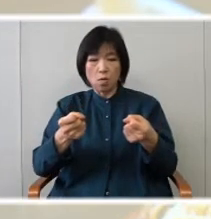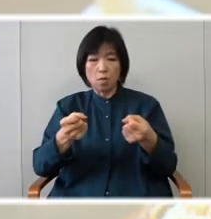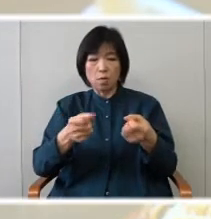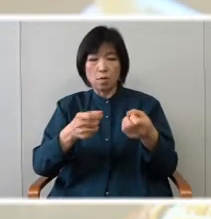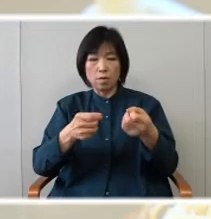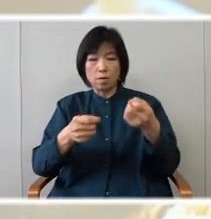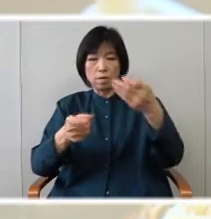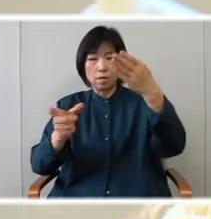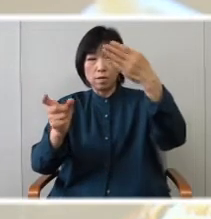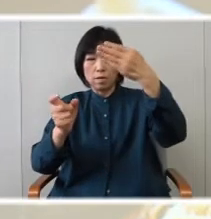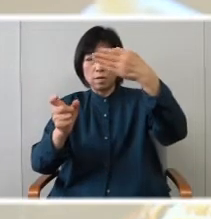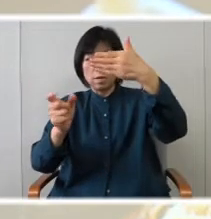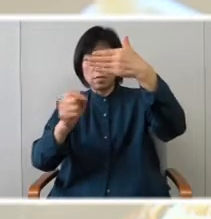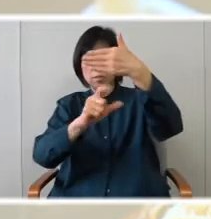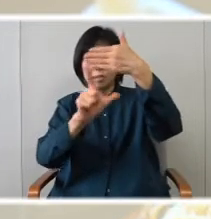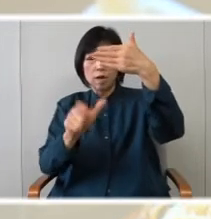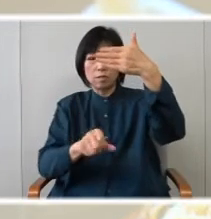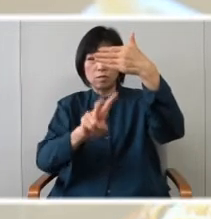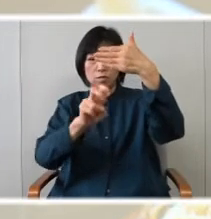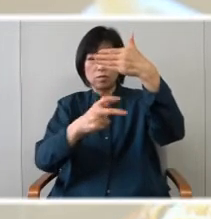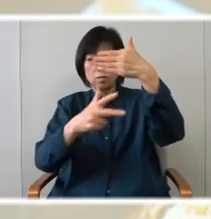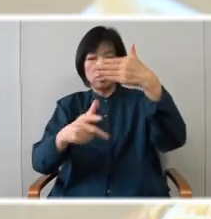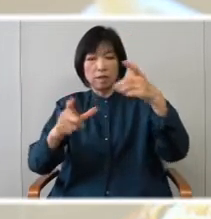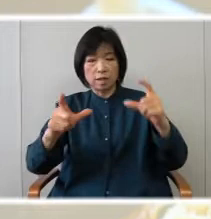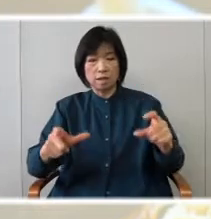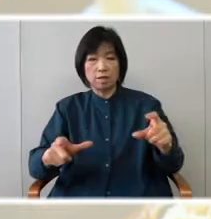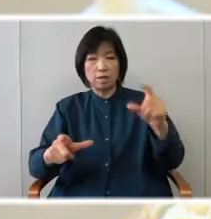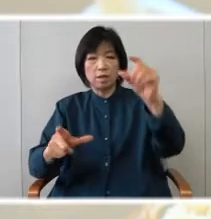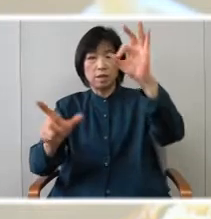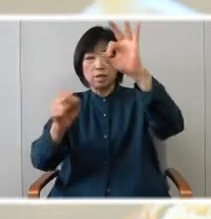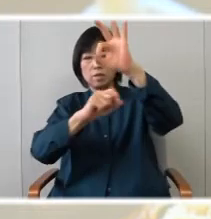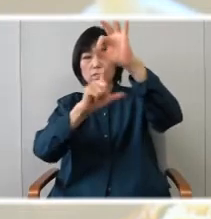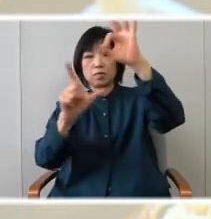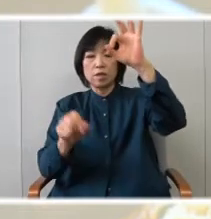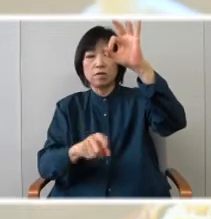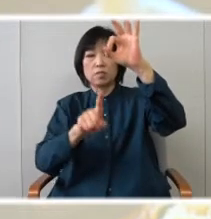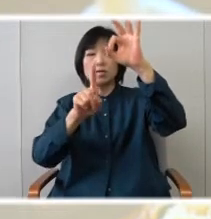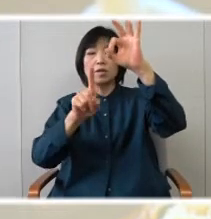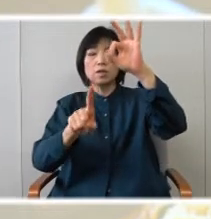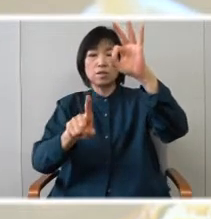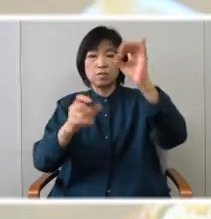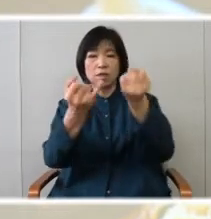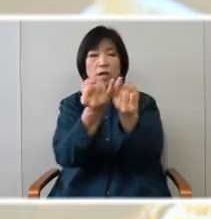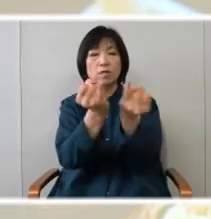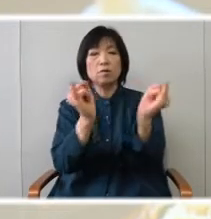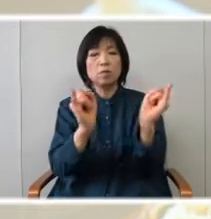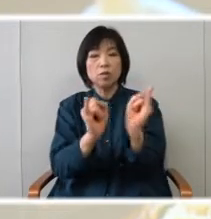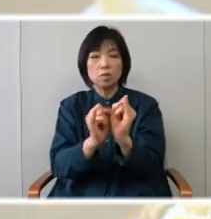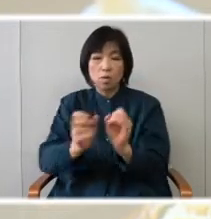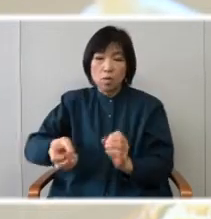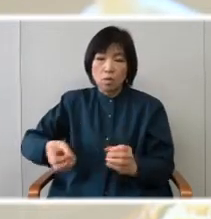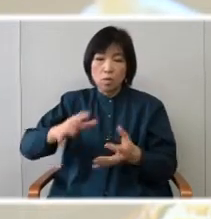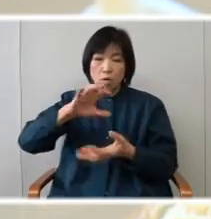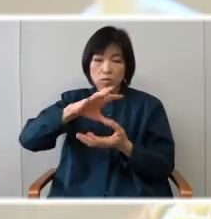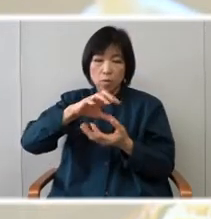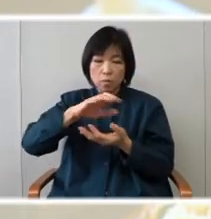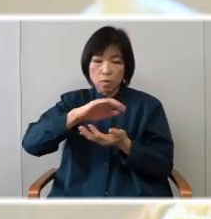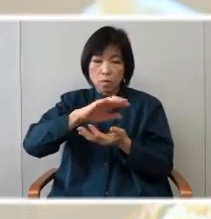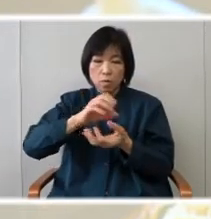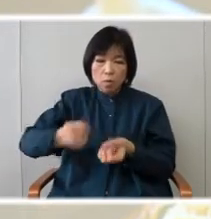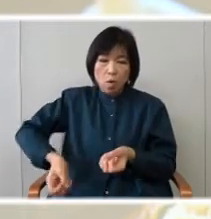9月27日、それから10月の1日には日本女子ソフトボールリーグの、まあ、始球式といいます